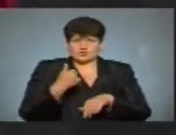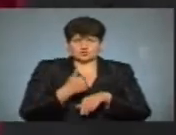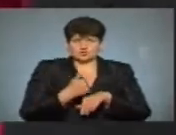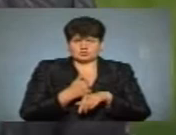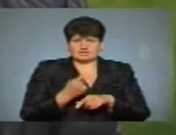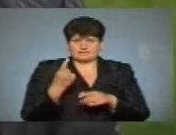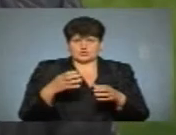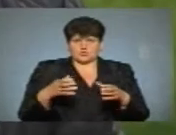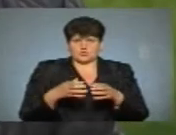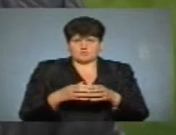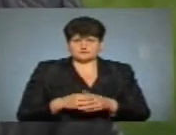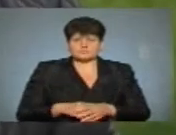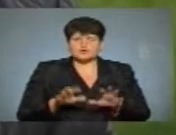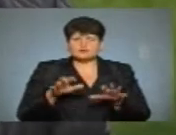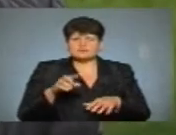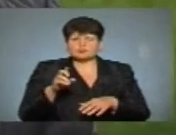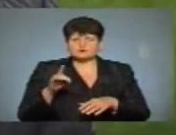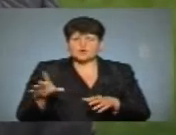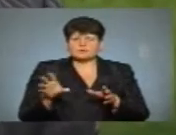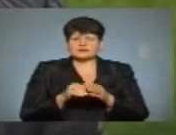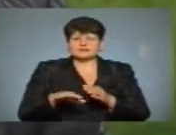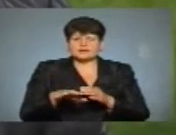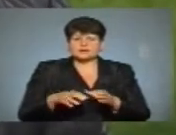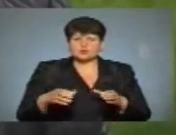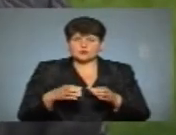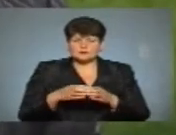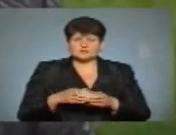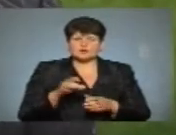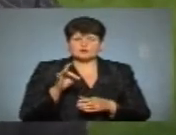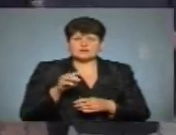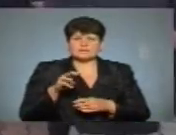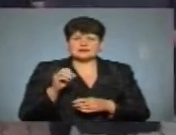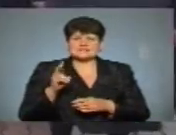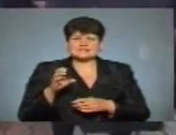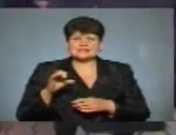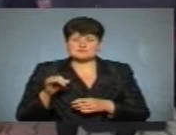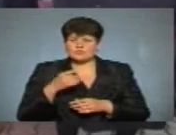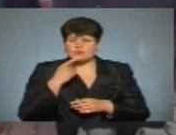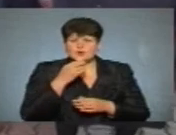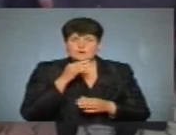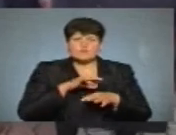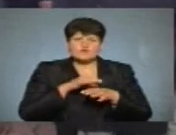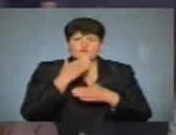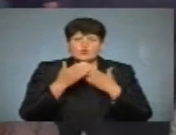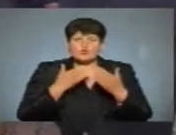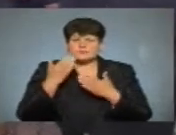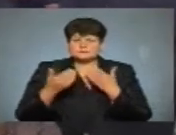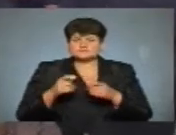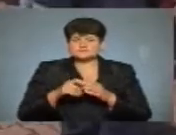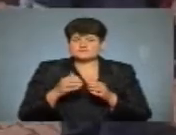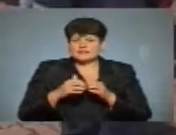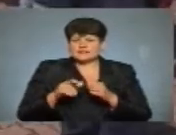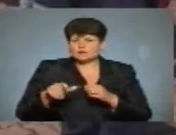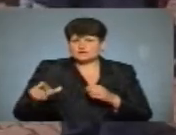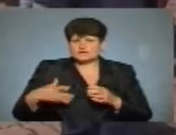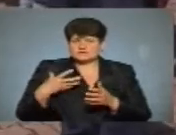велику громаду. Голова Зборівської об'єднаної територіальної громади Руслан Максимів каже, провів опитування серед жителів своєї громади, до